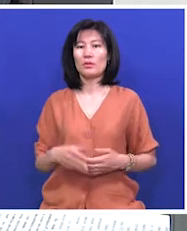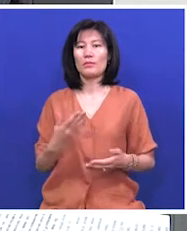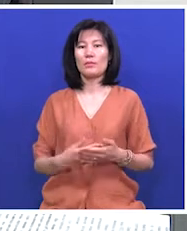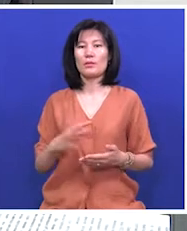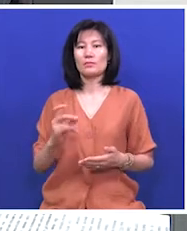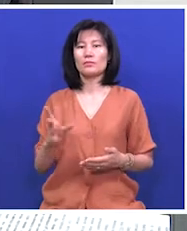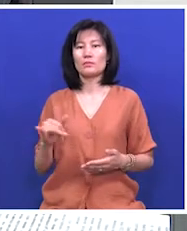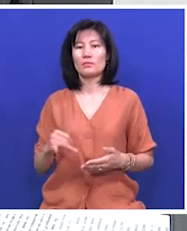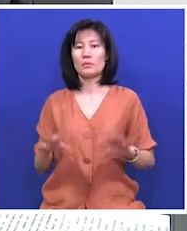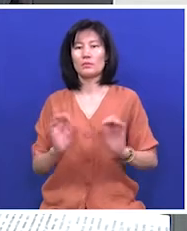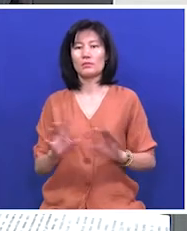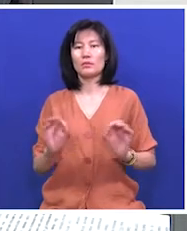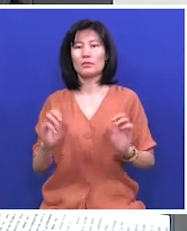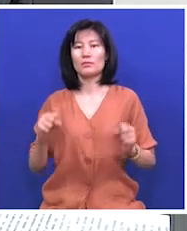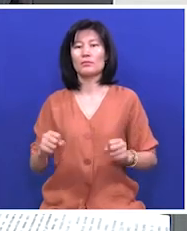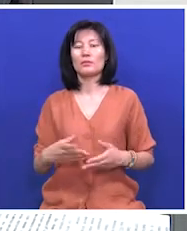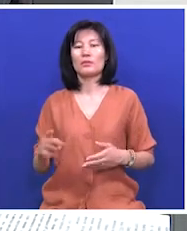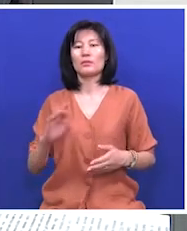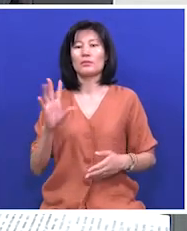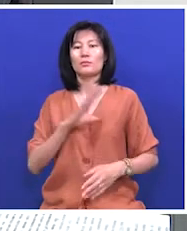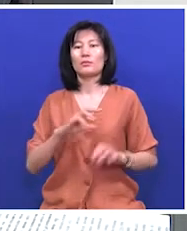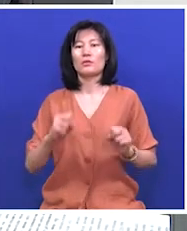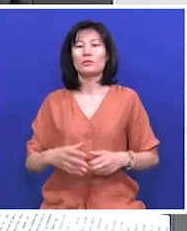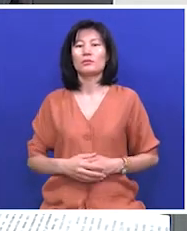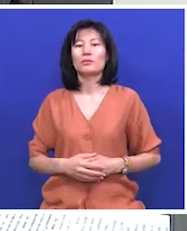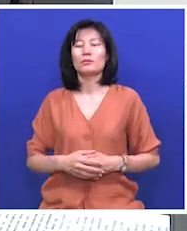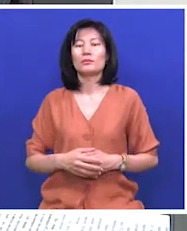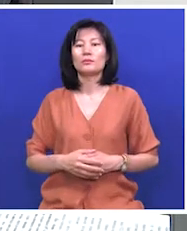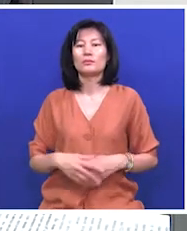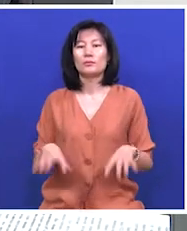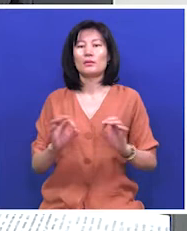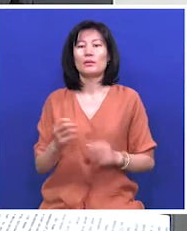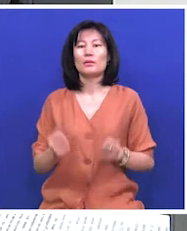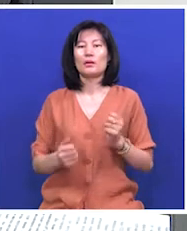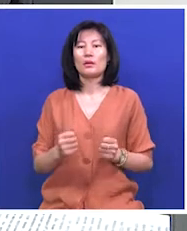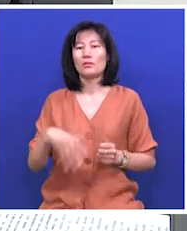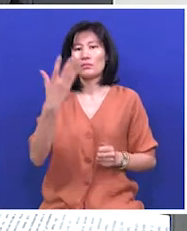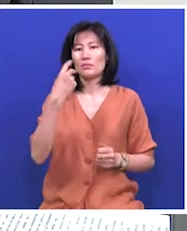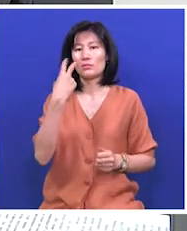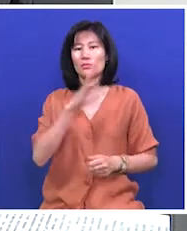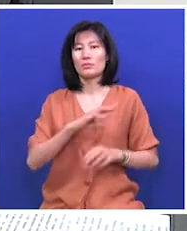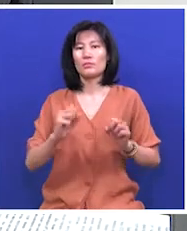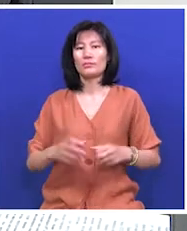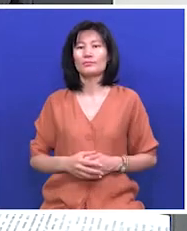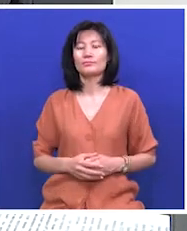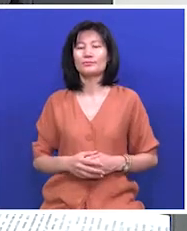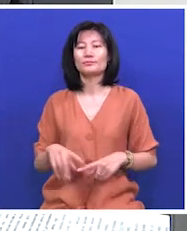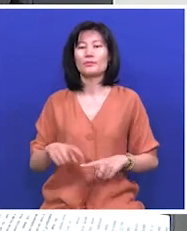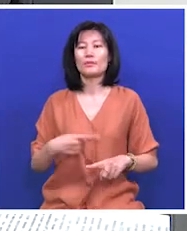болса, мынау субсидиялаудың ақпараттық жүйесі интеграцияланған автоматты түрде көрінетін